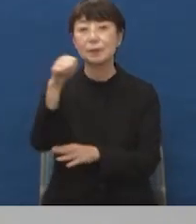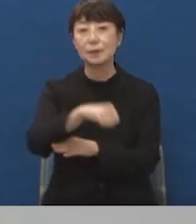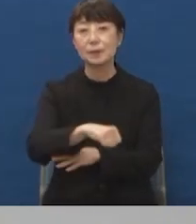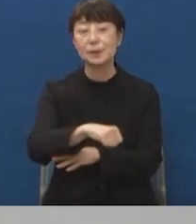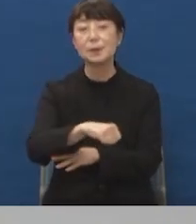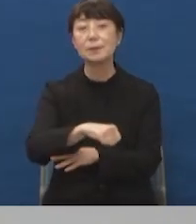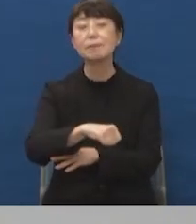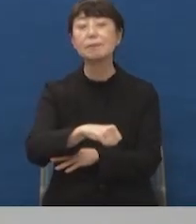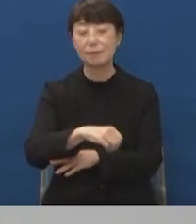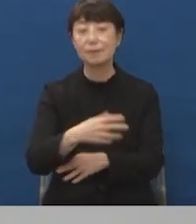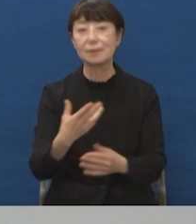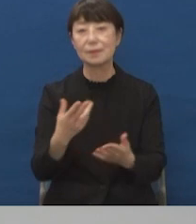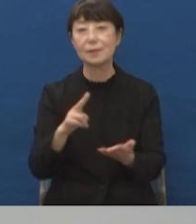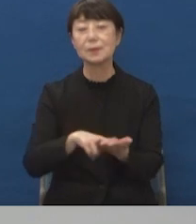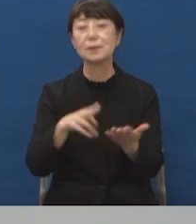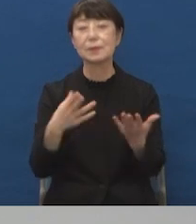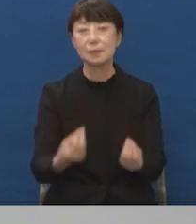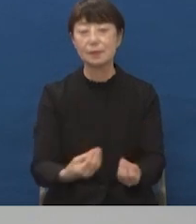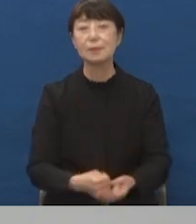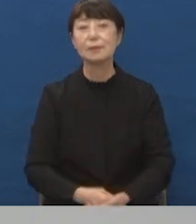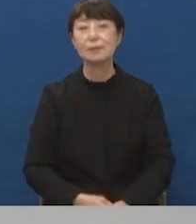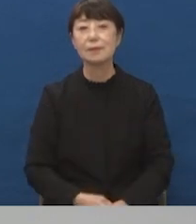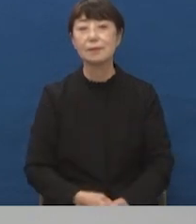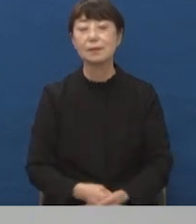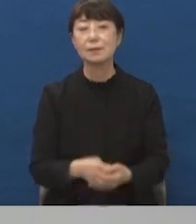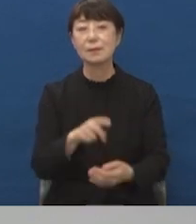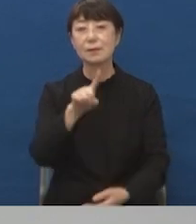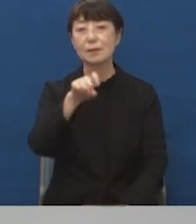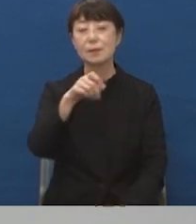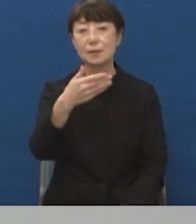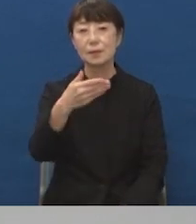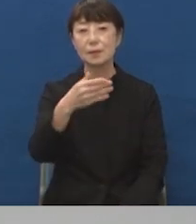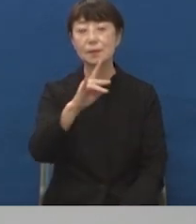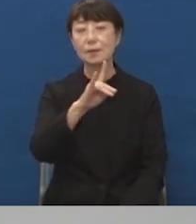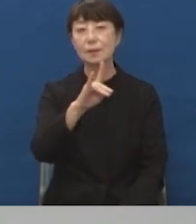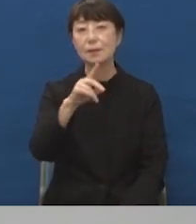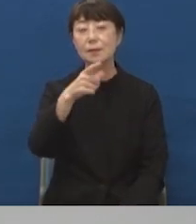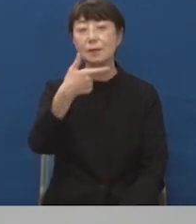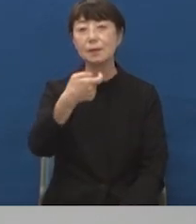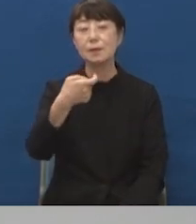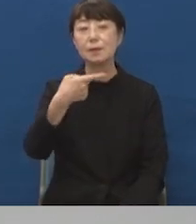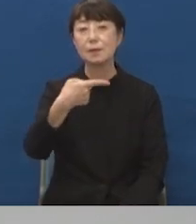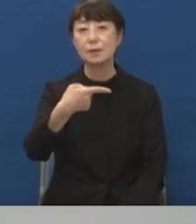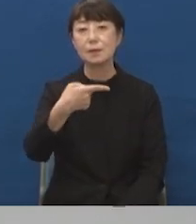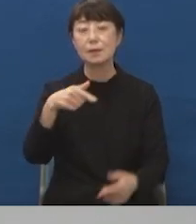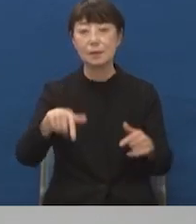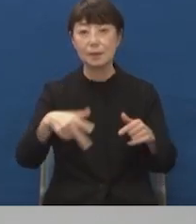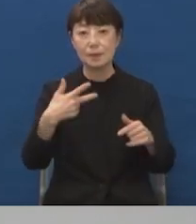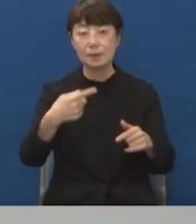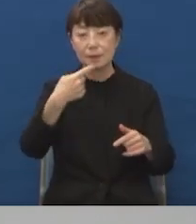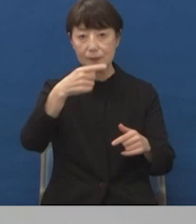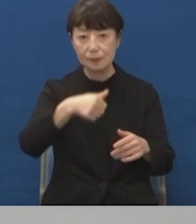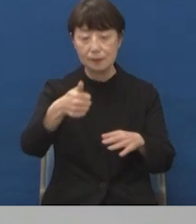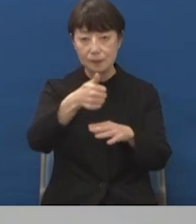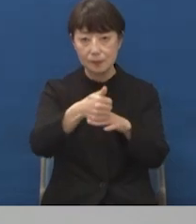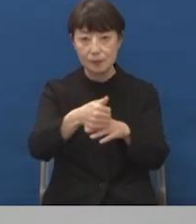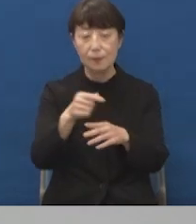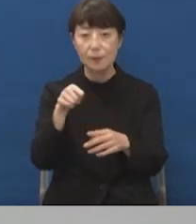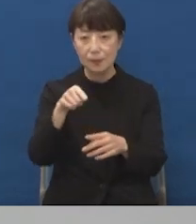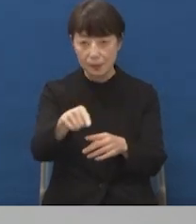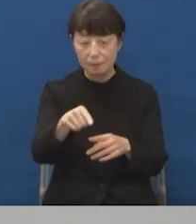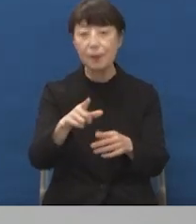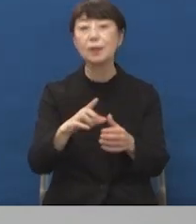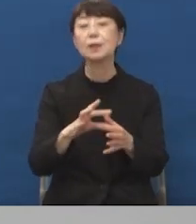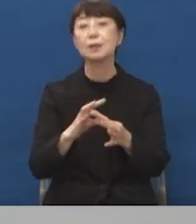意することに決しました。日程第19、議第61号、京都市教育長の任命についてを議